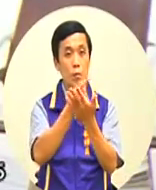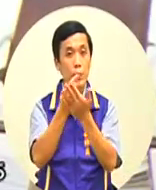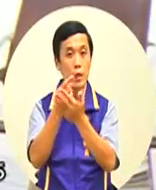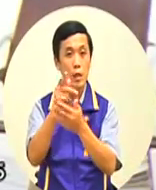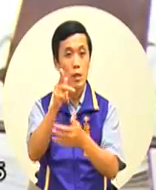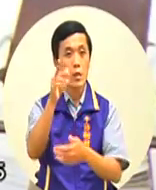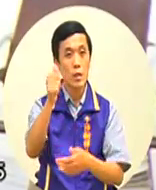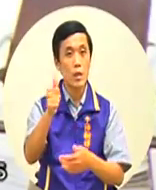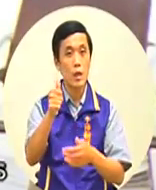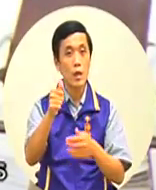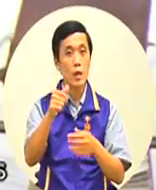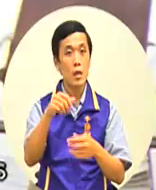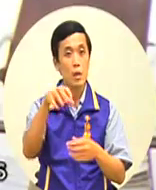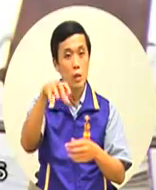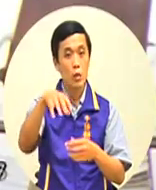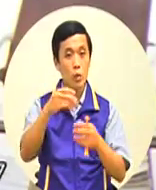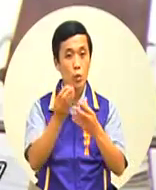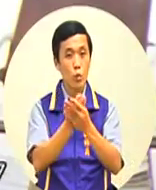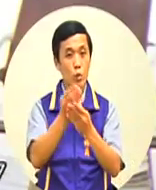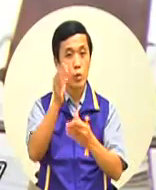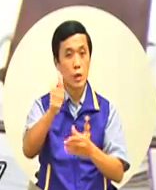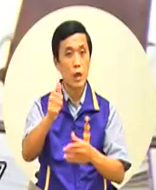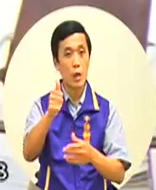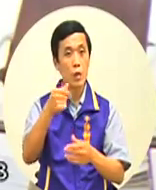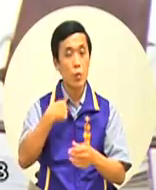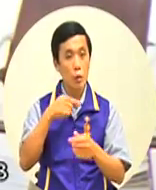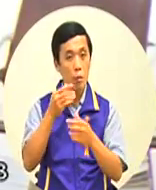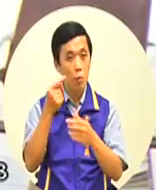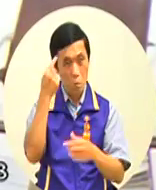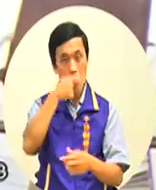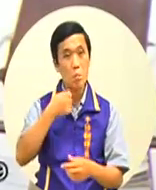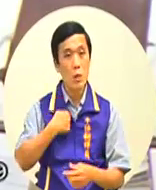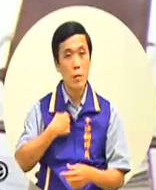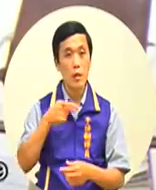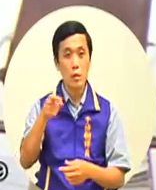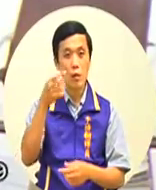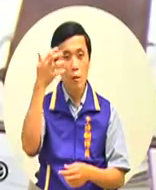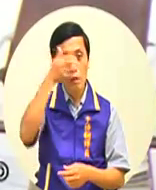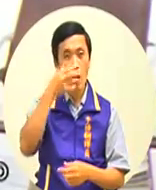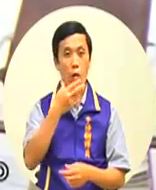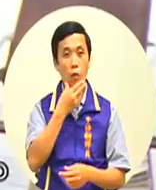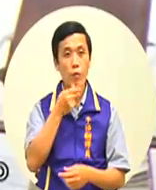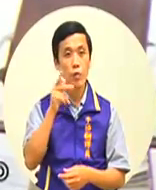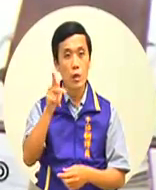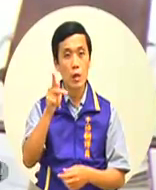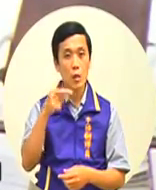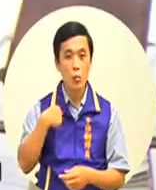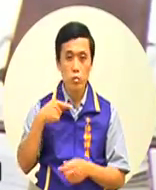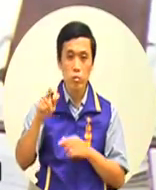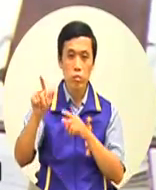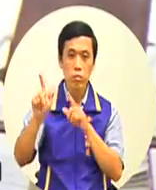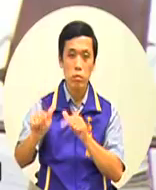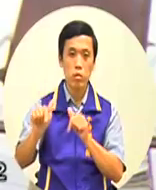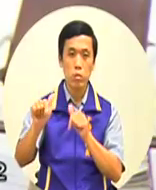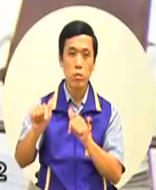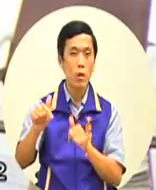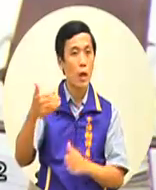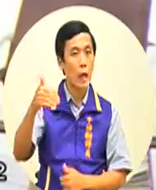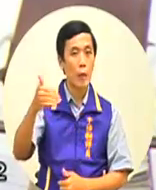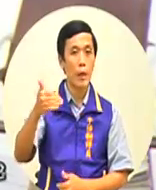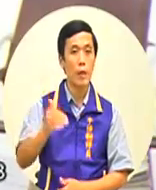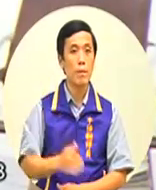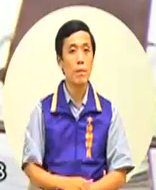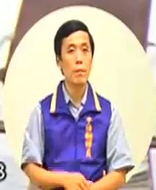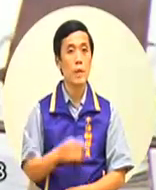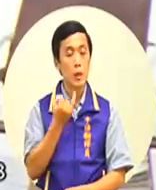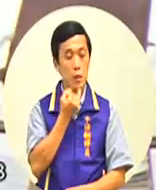您哦，包括高长我都有熟悉您啊。但是您这个老福科的科长哦，我就比较没有那么熟悉哈。嘿，他